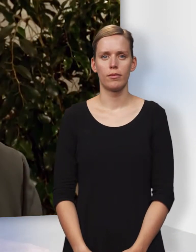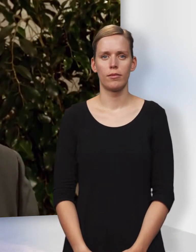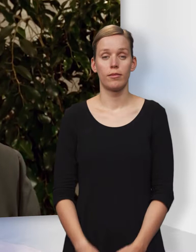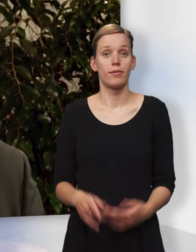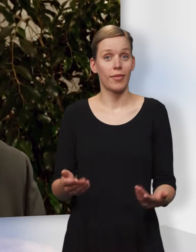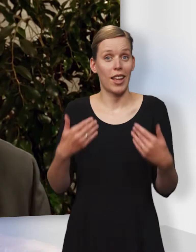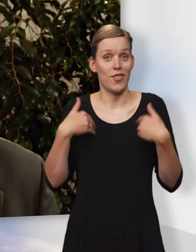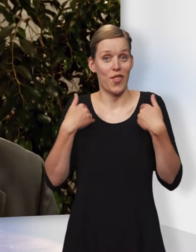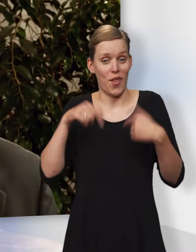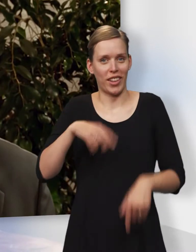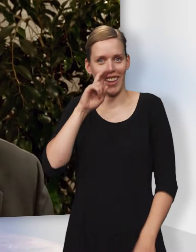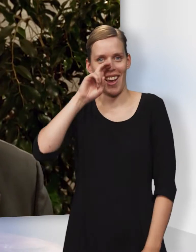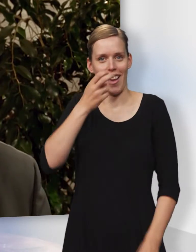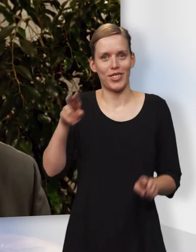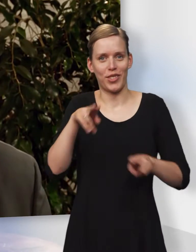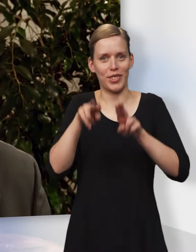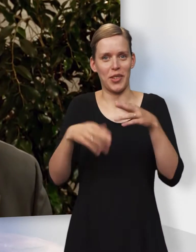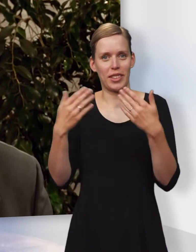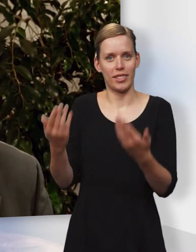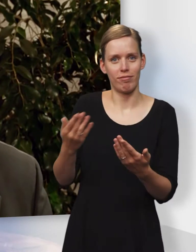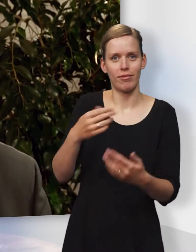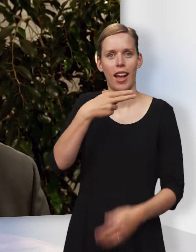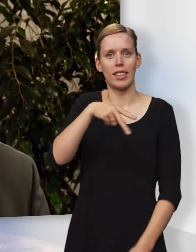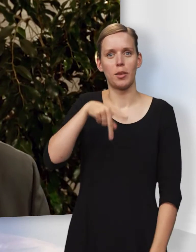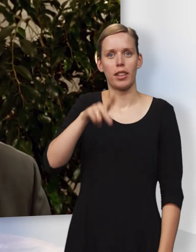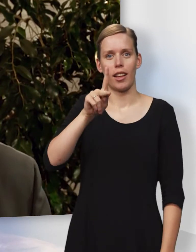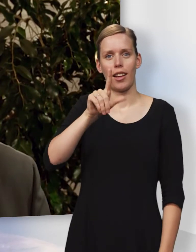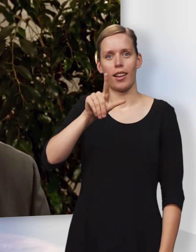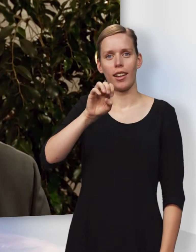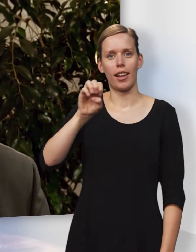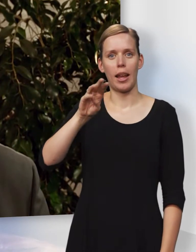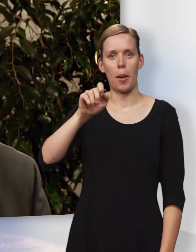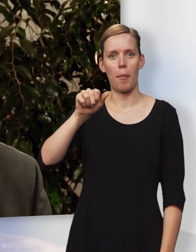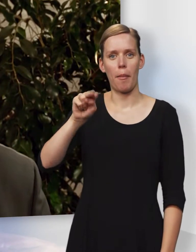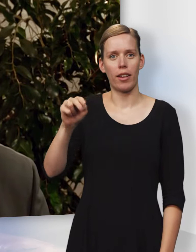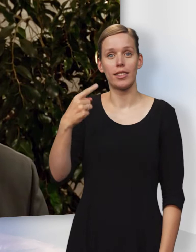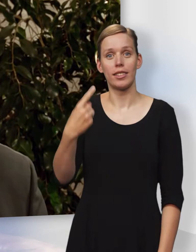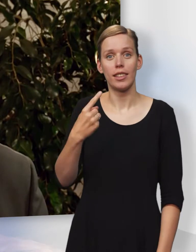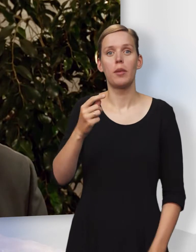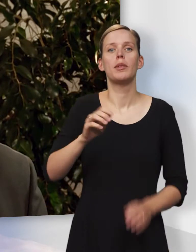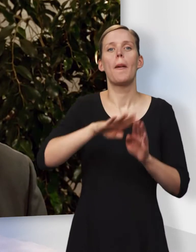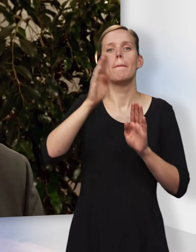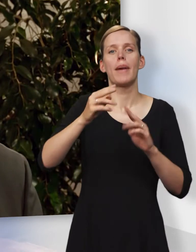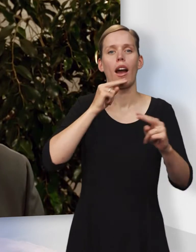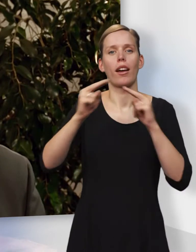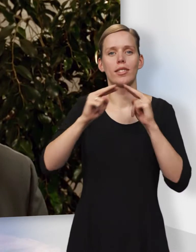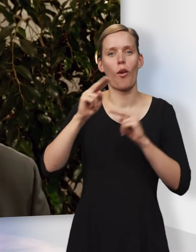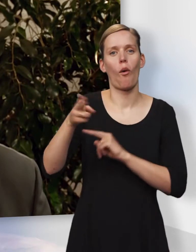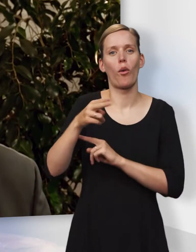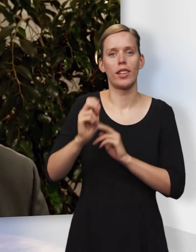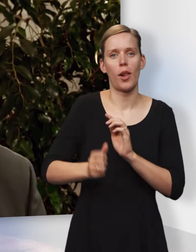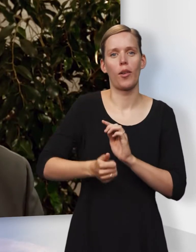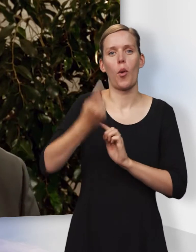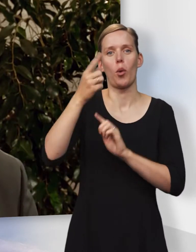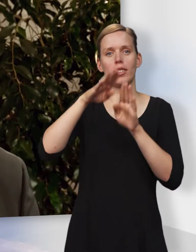Ich freue mich auf meinen Gast heute in der Stunde des Höchsten. Das ist Hans-Peter Klemann. Er leitet das Bergrestaurant und Hotel Höchsten,